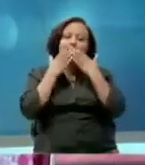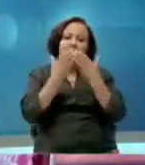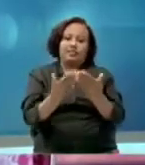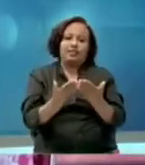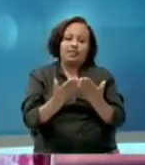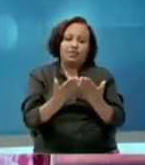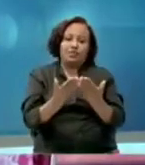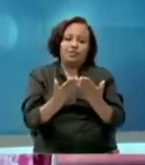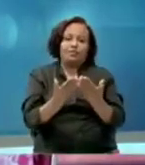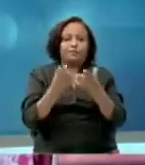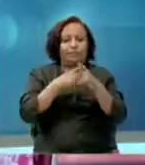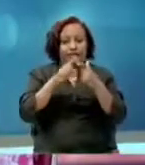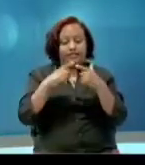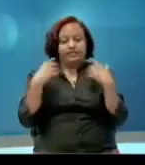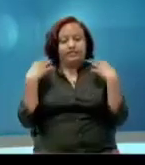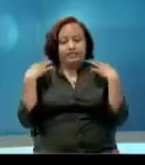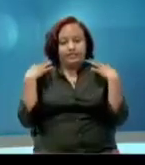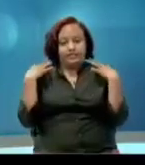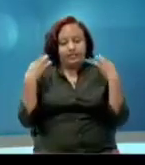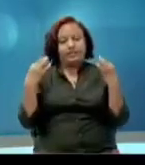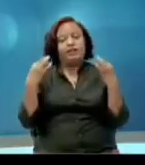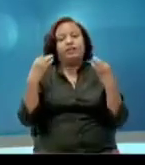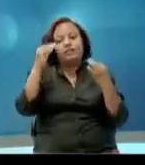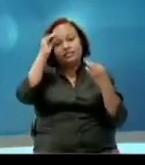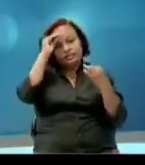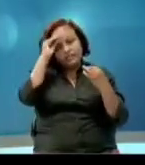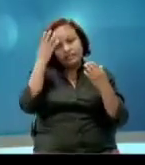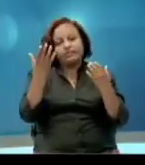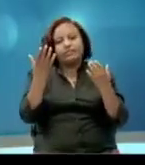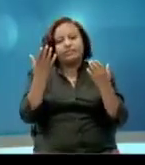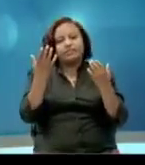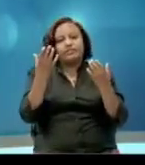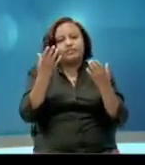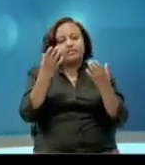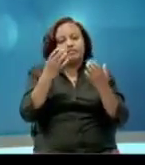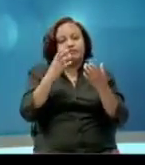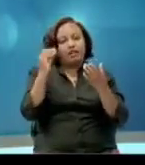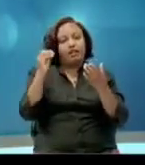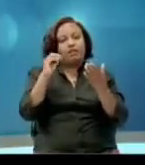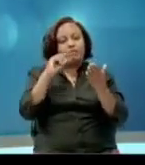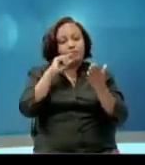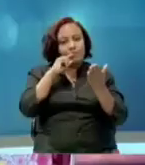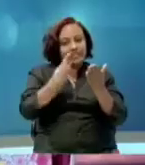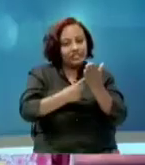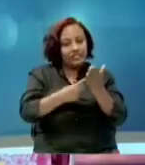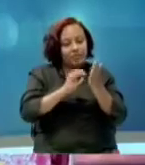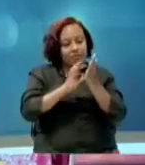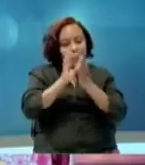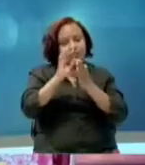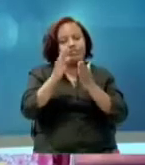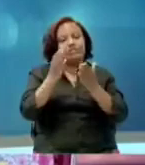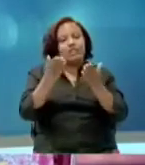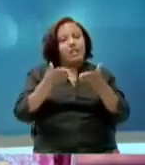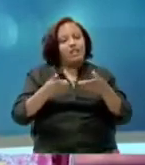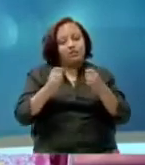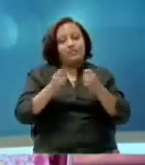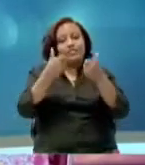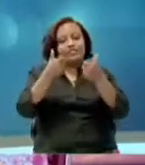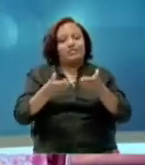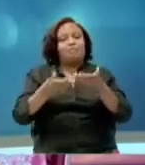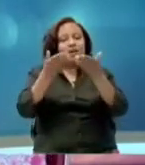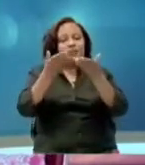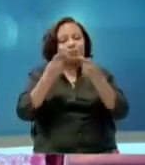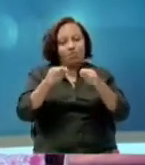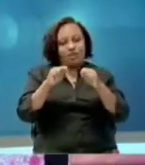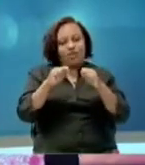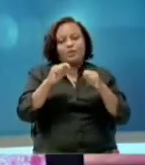አመሰግናለሁ። እንግዲህ ጤና፣ ትምህርትና የስራ እድል ፈጠራ እንዲሁም ከዳታ ጋር የተያያዙ ጉዳዮችን በፍጥነት ለማቅረብ እሞክራለሁ። በእኛ በኩል እንግዲህ